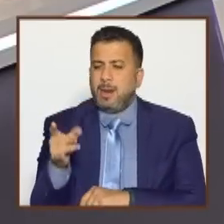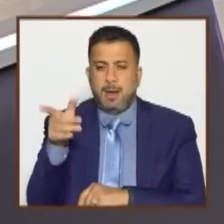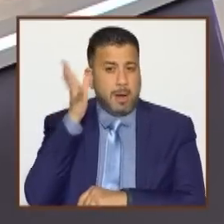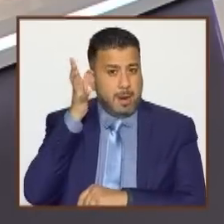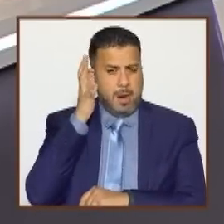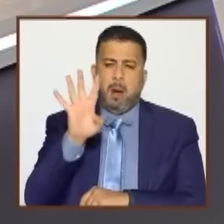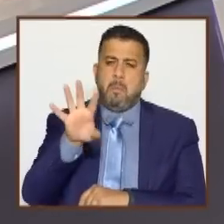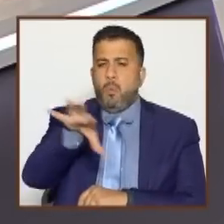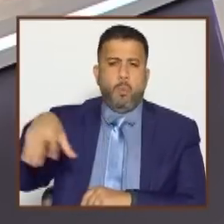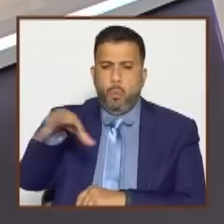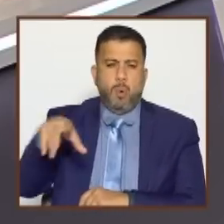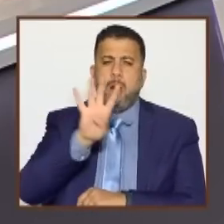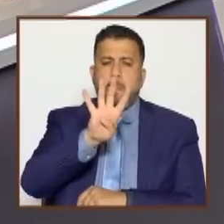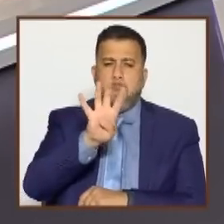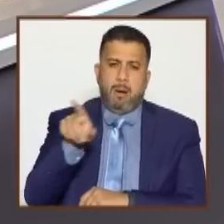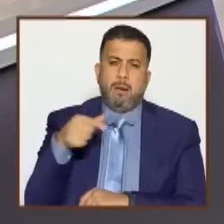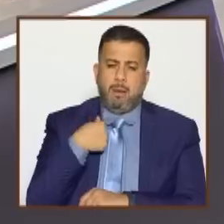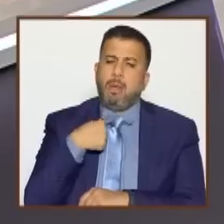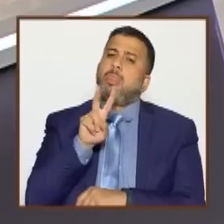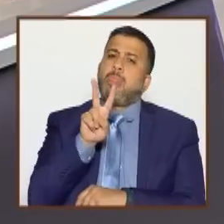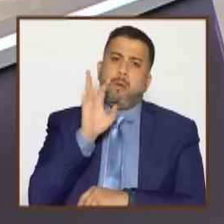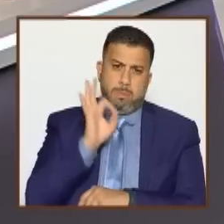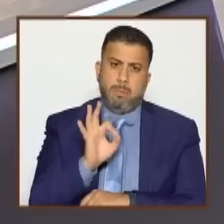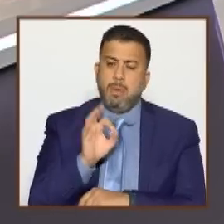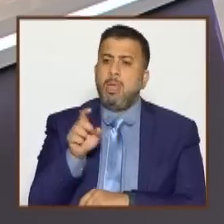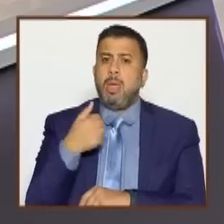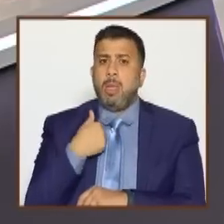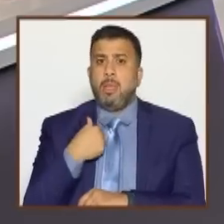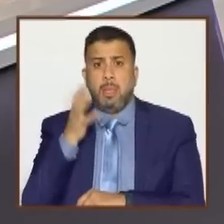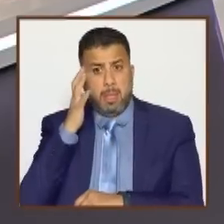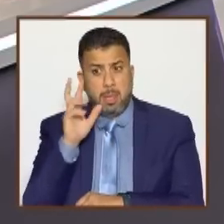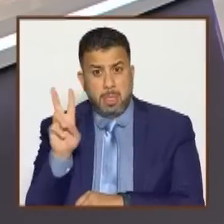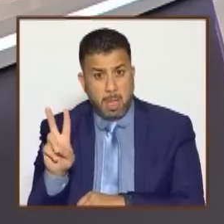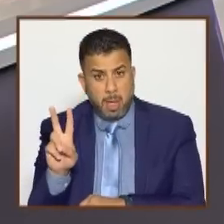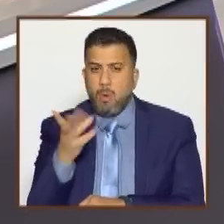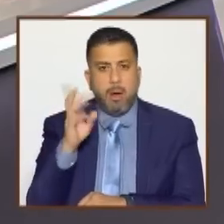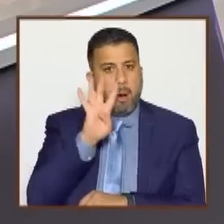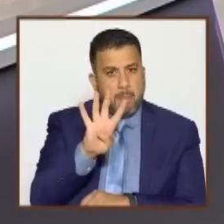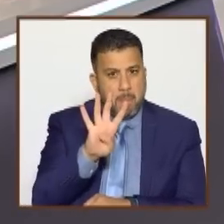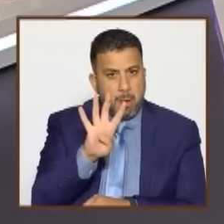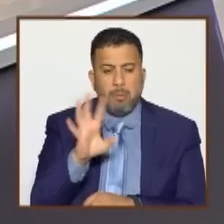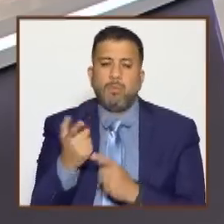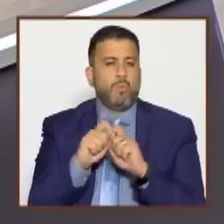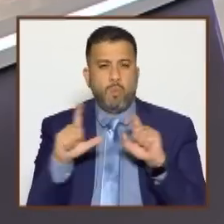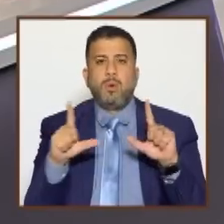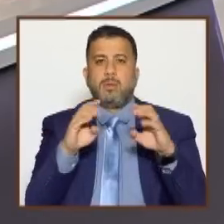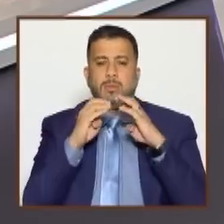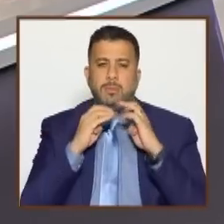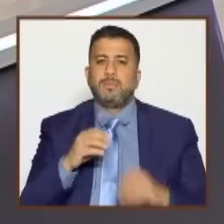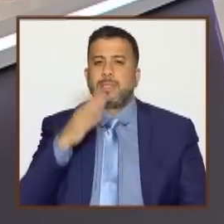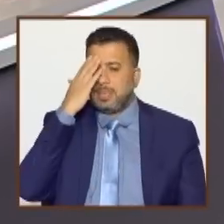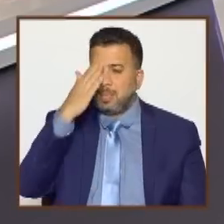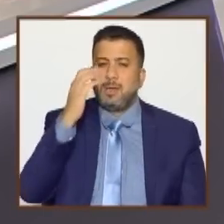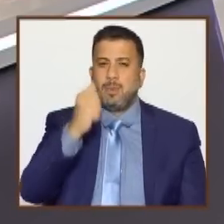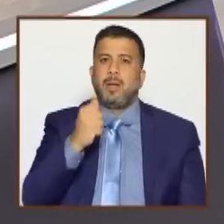آمين. جزاك الله خير. مشكور أبو خالد. مرحبا. تفضل يا حنان. السلام عليكم. عليكم السلام ورحمة الله. كيف حالك يا